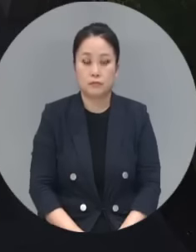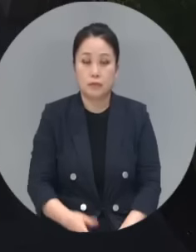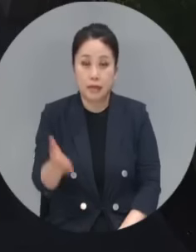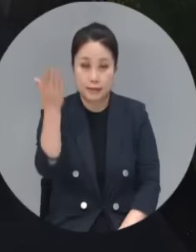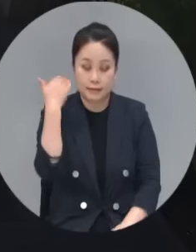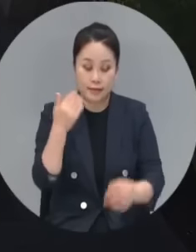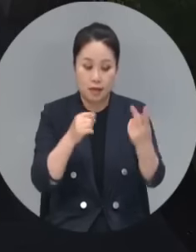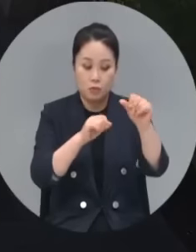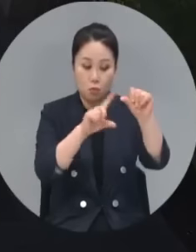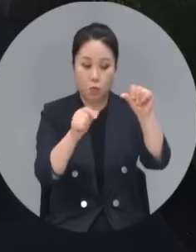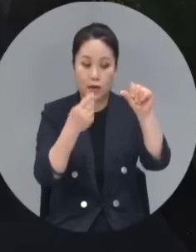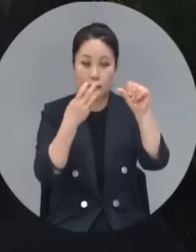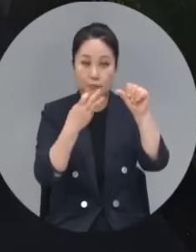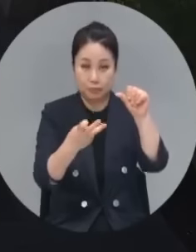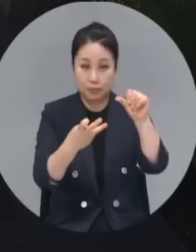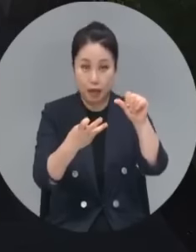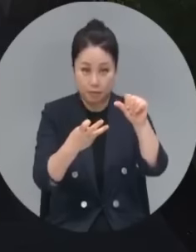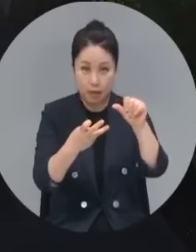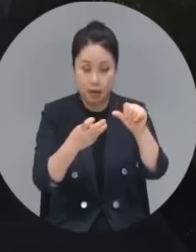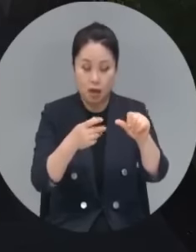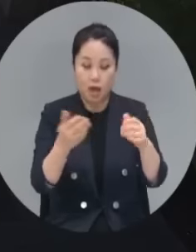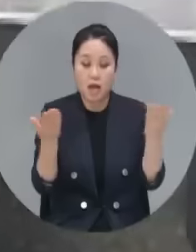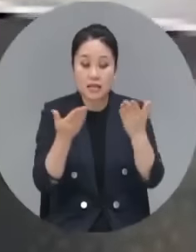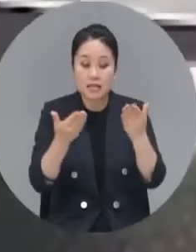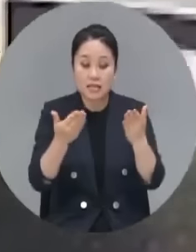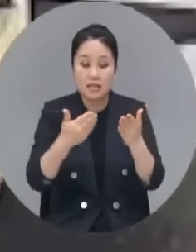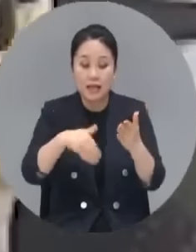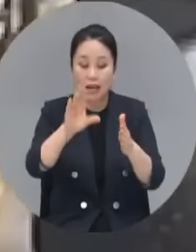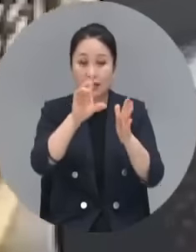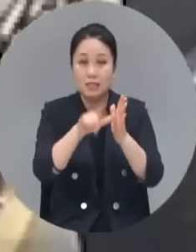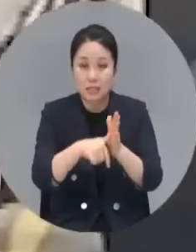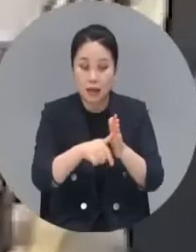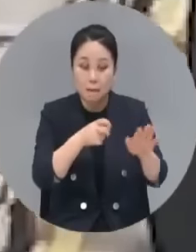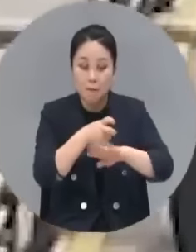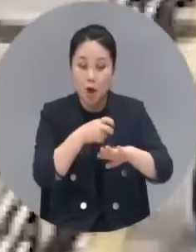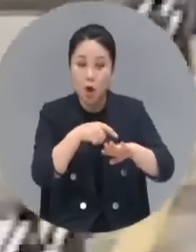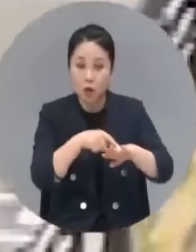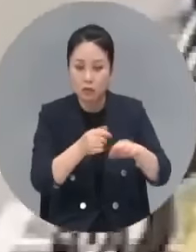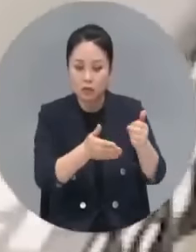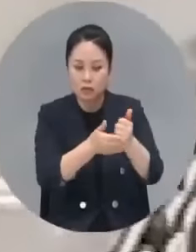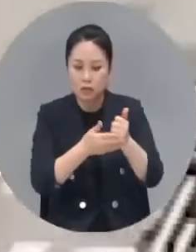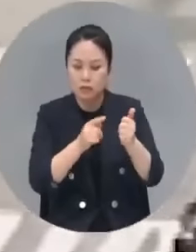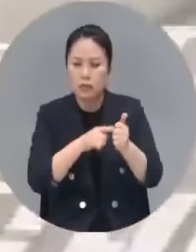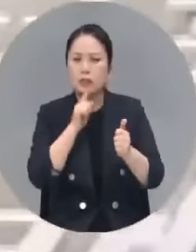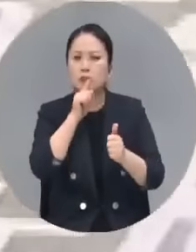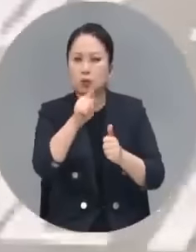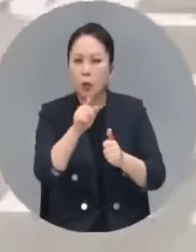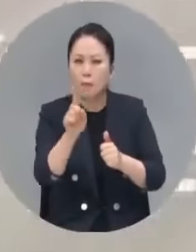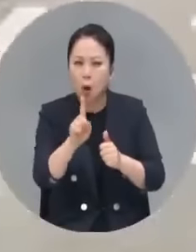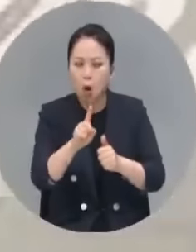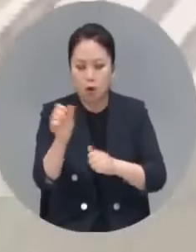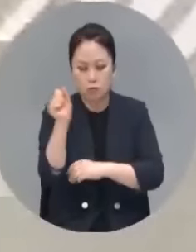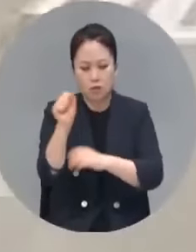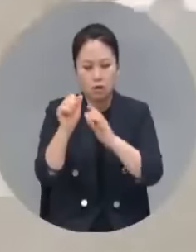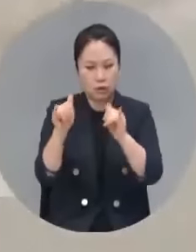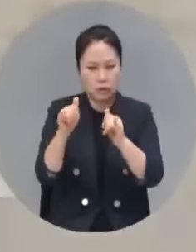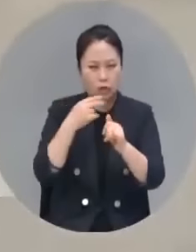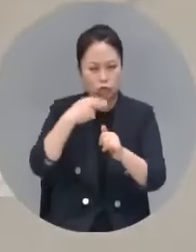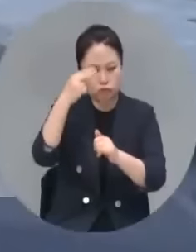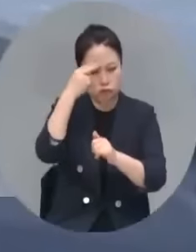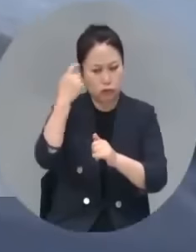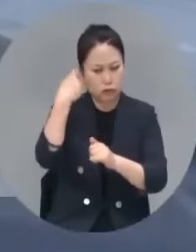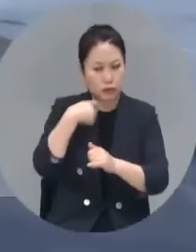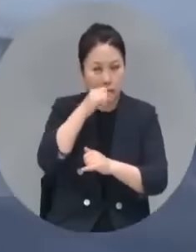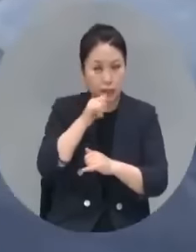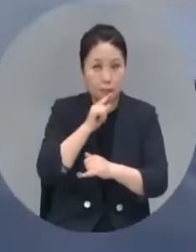지난 13일 출근 시간 만원 버스 승객 신고가 접수됐습니다. 기사가 술을 마신 것 같다는 내용이었습니다.